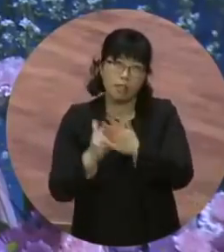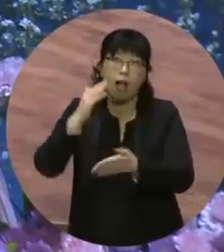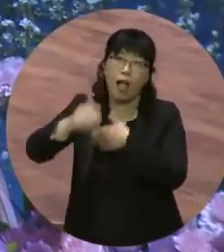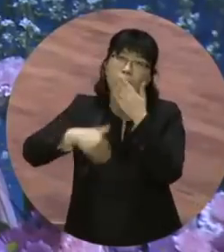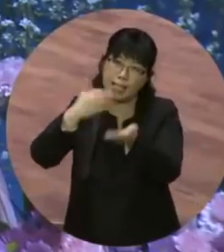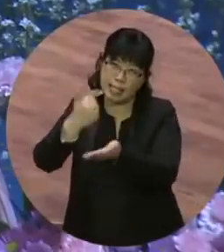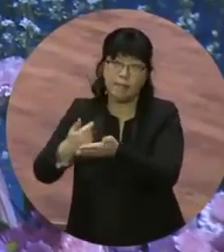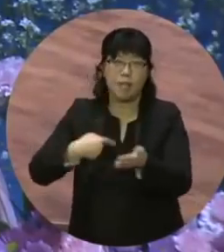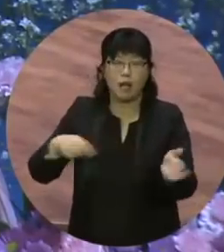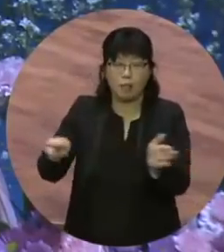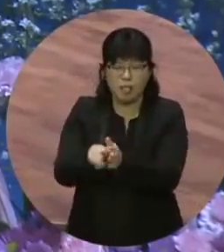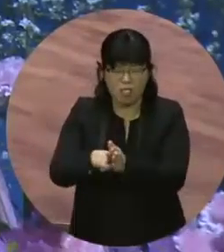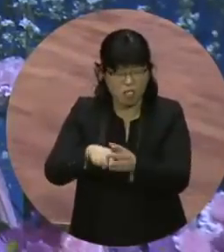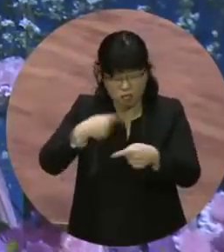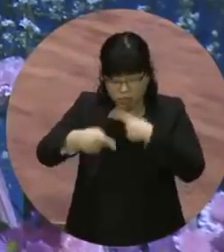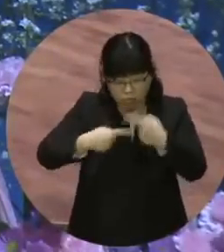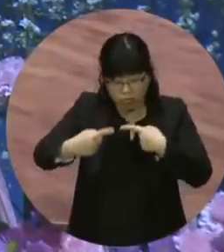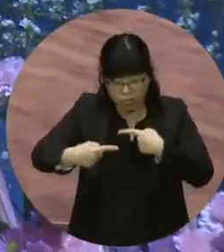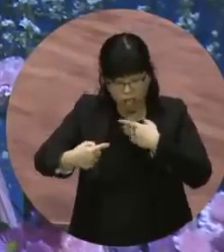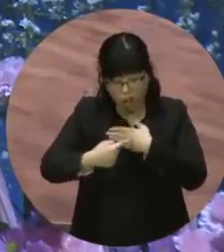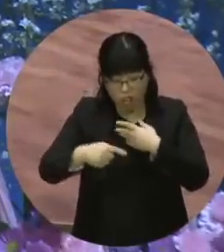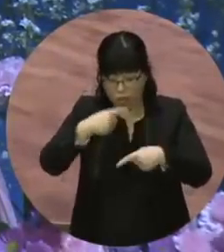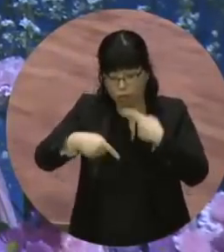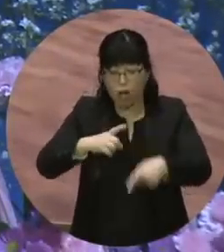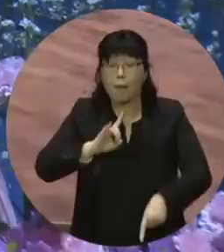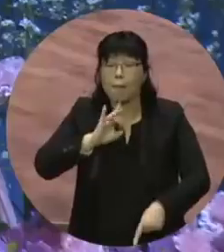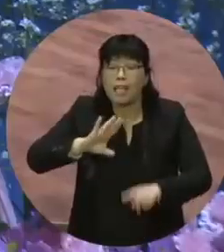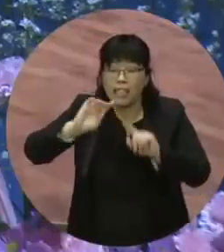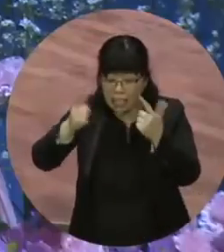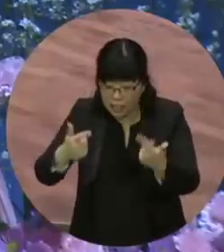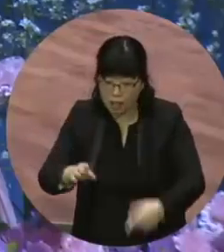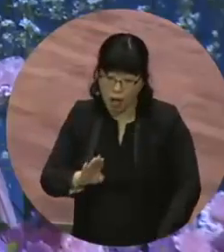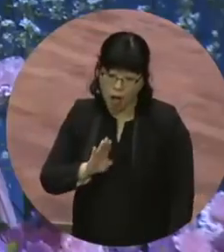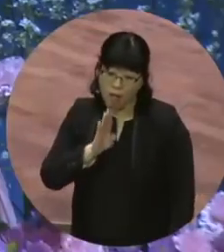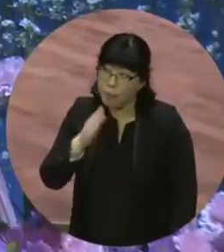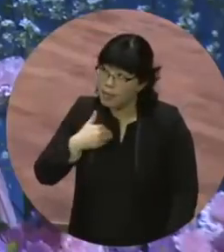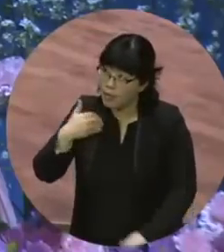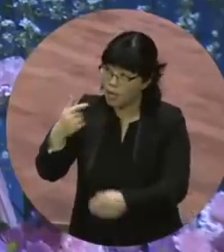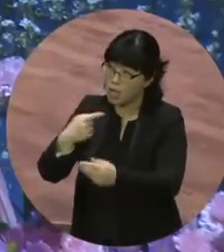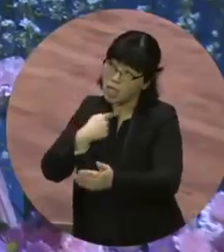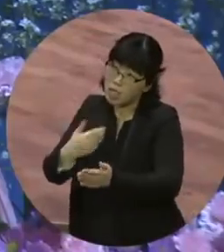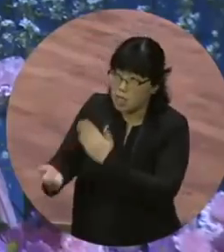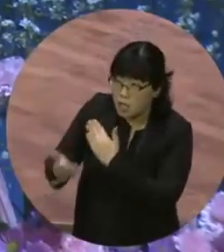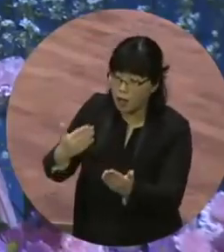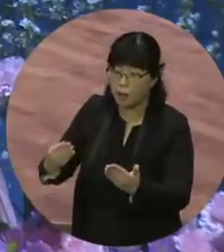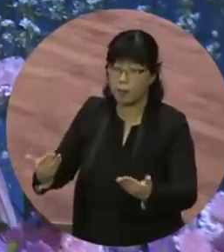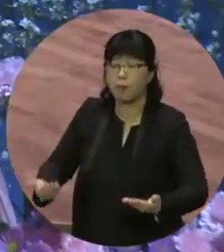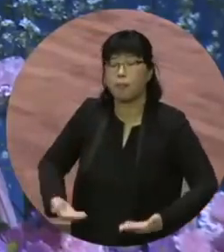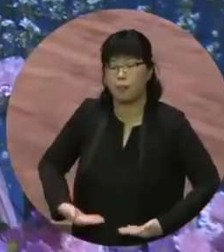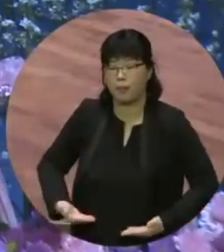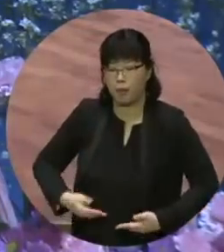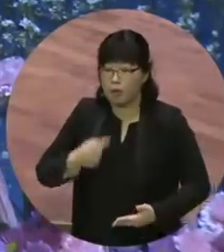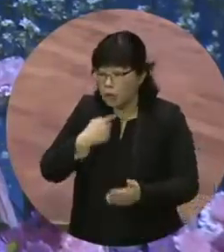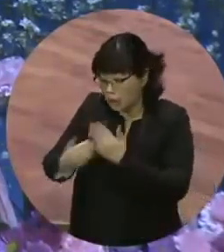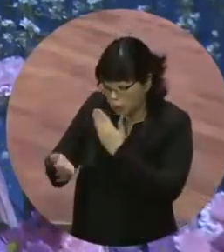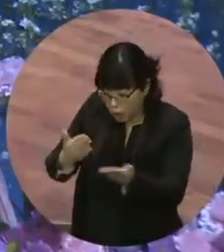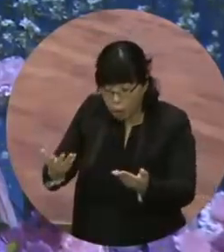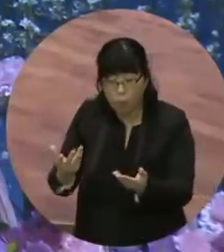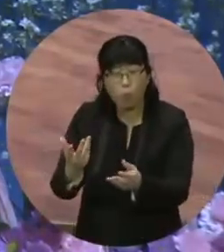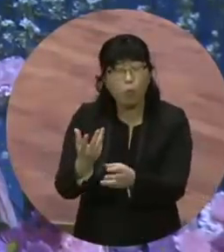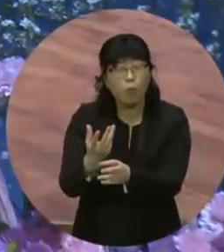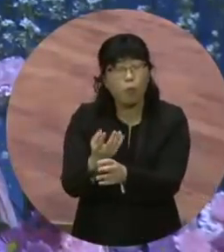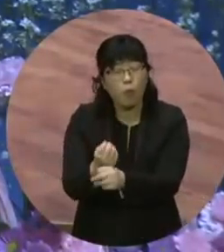매일매일 체험한 분들 있는데 억울하지 않습니까? 한 번이라도 체험해봐야지. 아니, 일주일에 한 번이라도 체험해봐야지. 한 달에 한